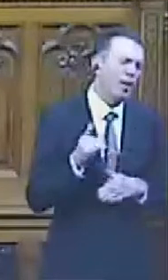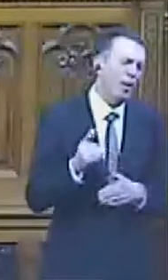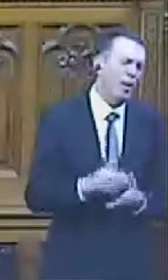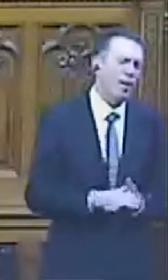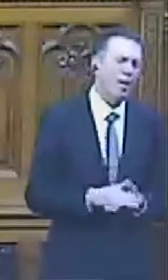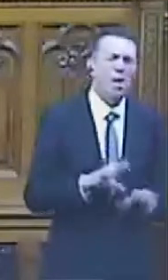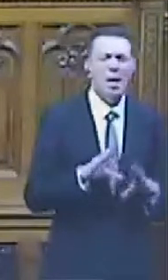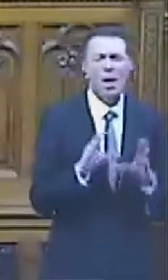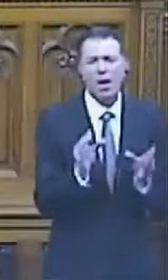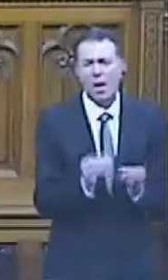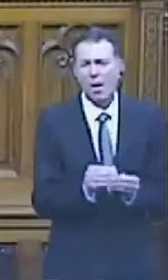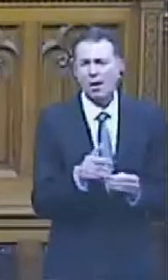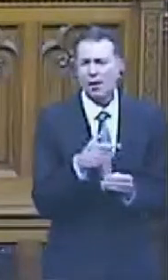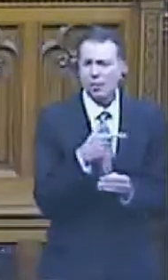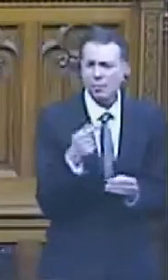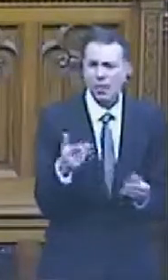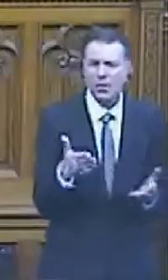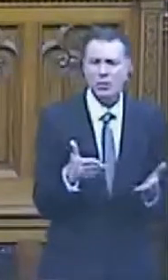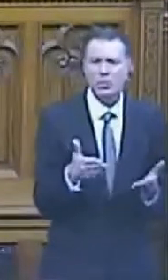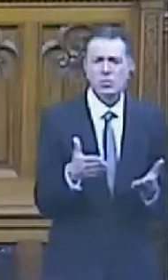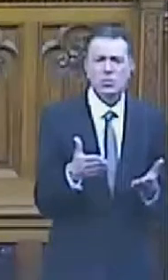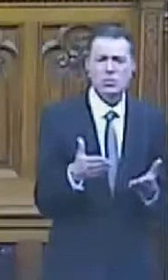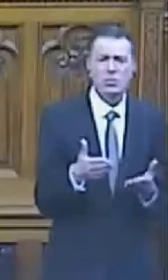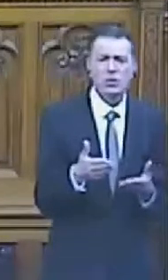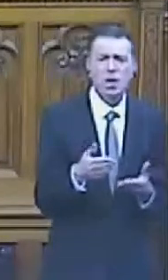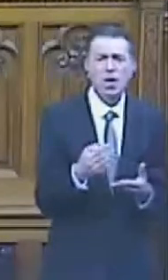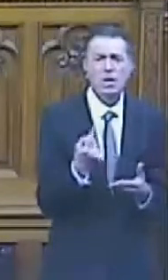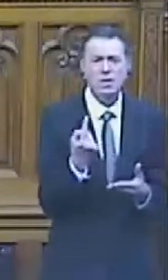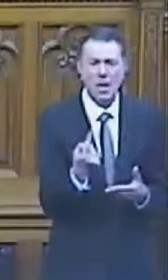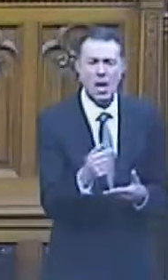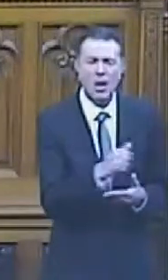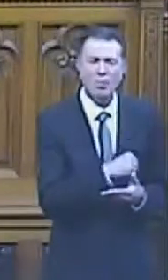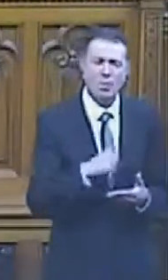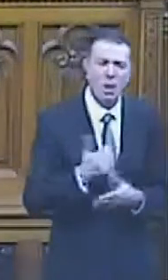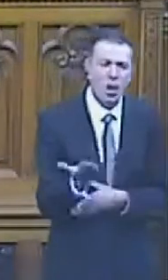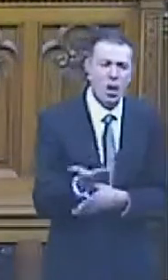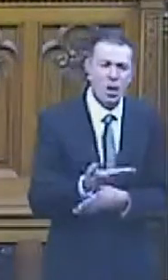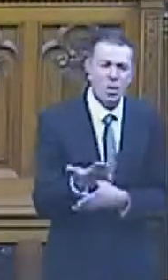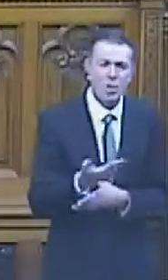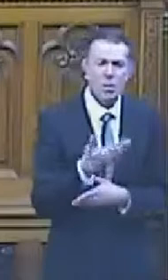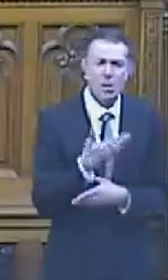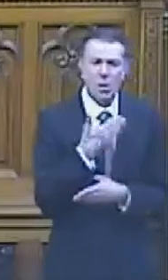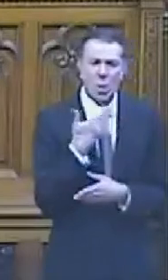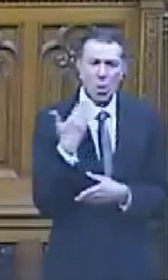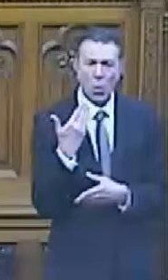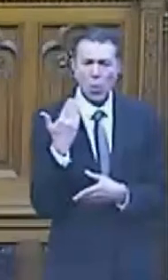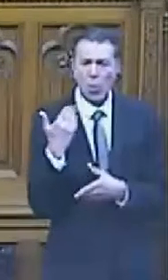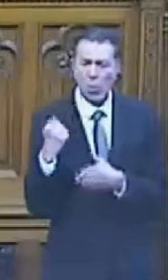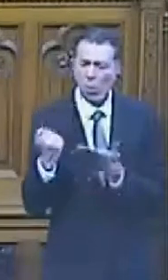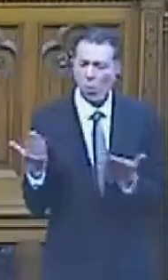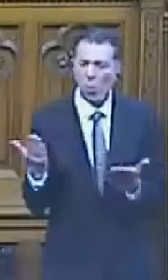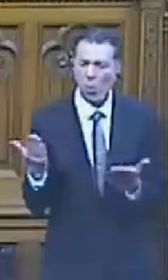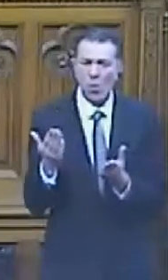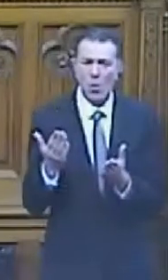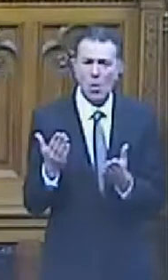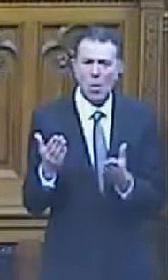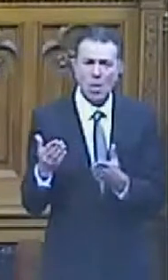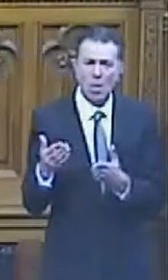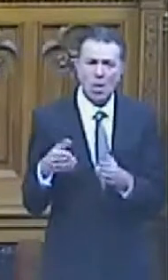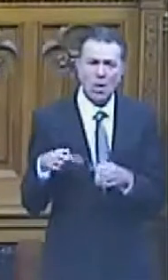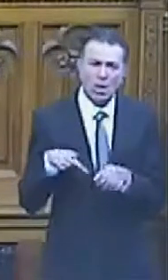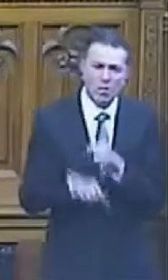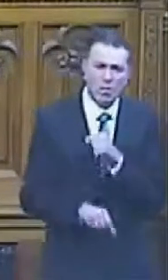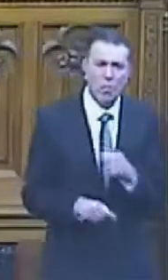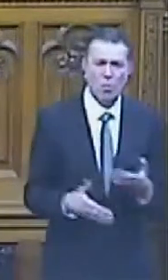das sind ja alles ja Menschen, die für sich alleine betteln gehen, die nicht vorgeschoben werden. Und ein Großteil der Versehrungen